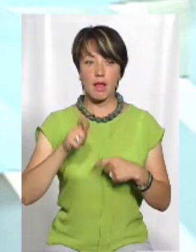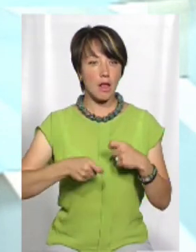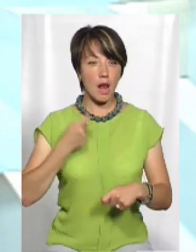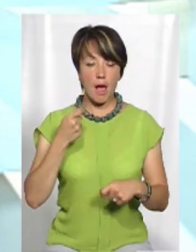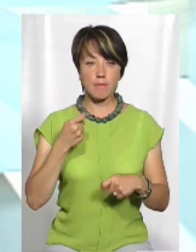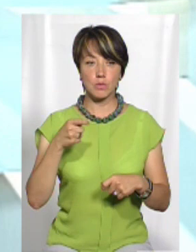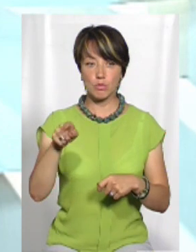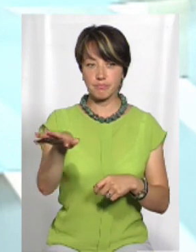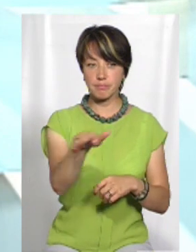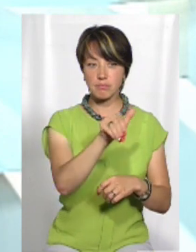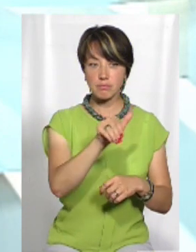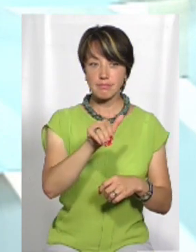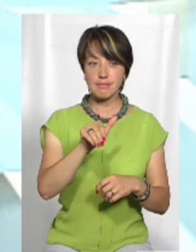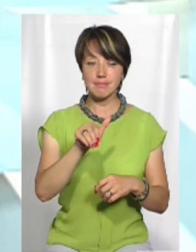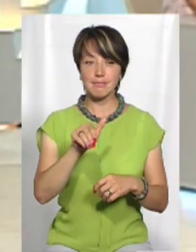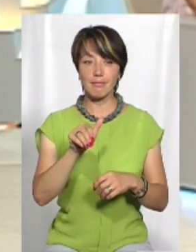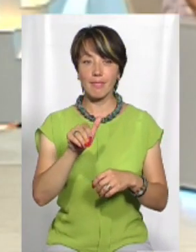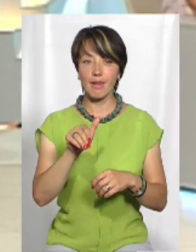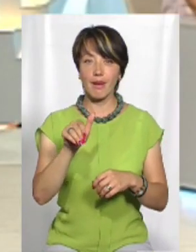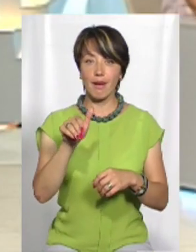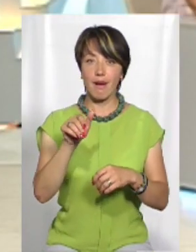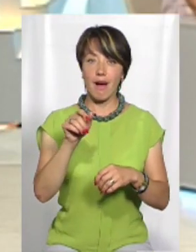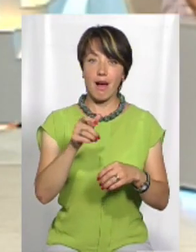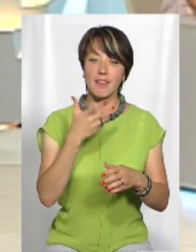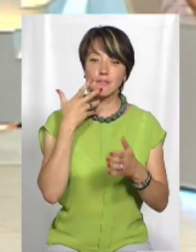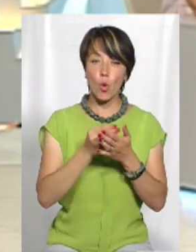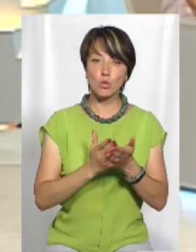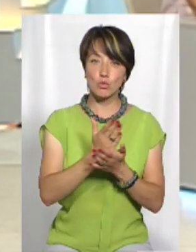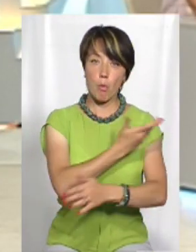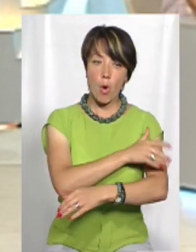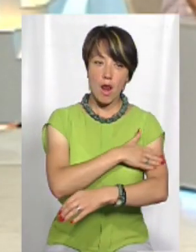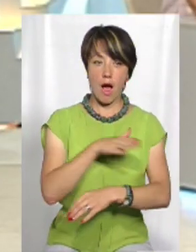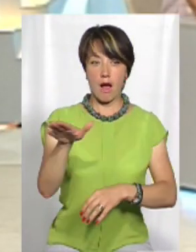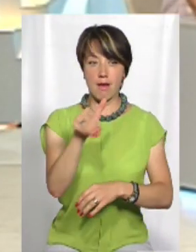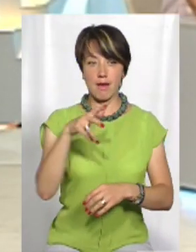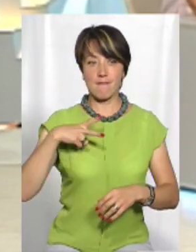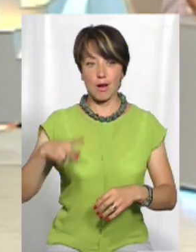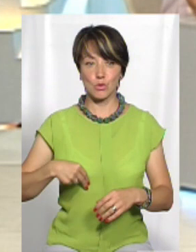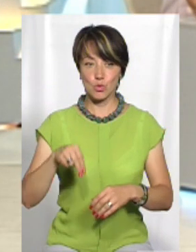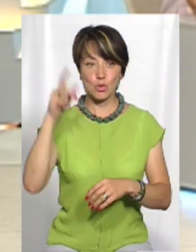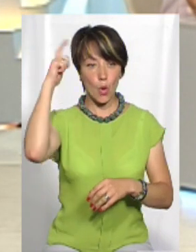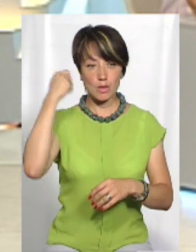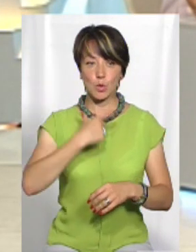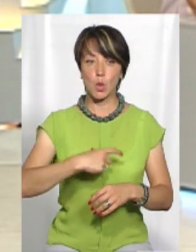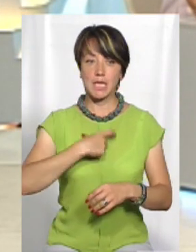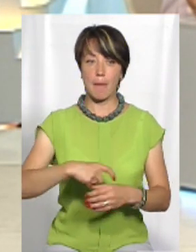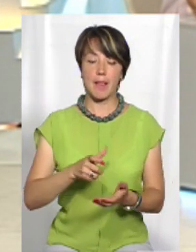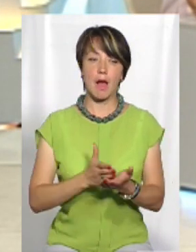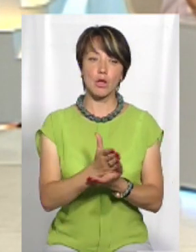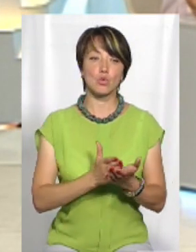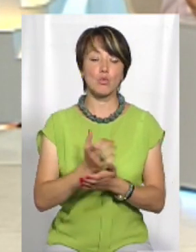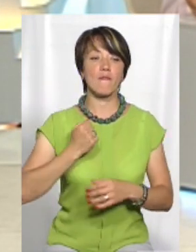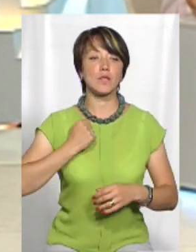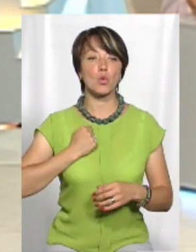їх наймали не тільки поляки на службу, а й французи навіть наймали їх до себе на службу